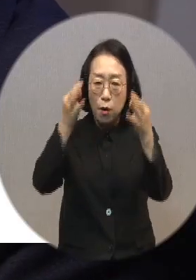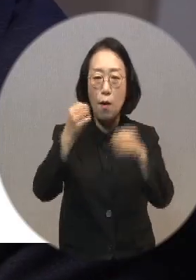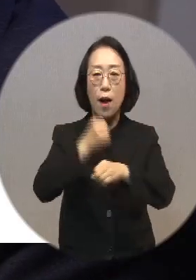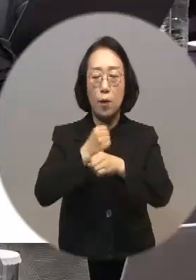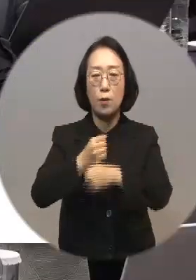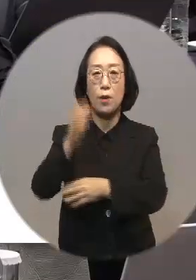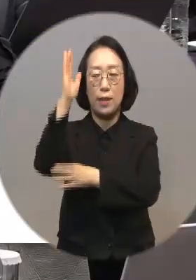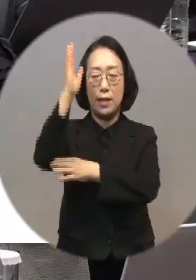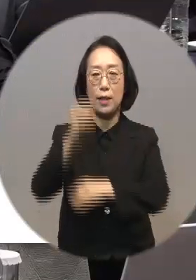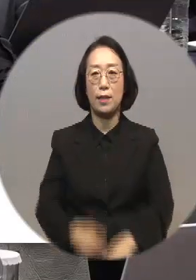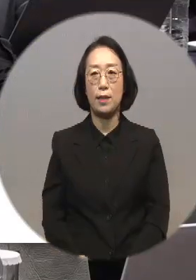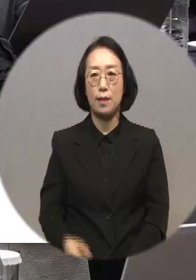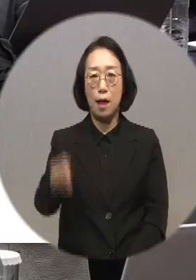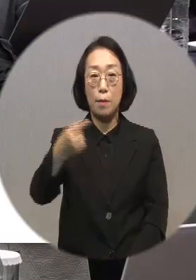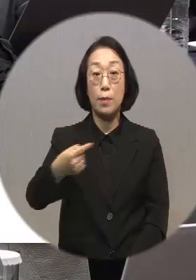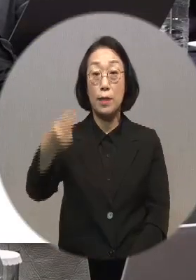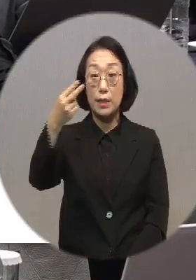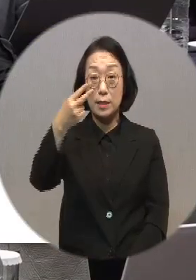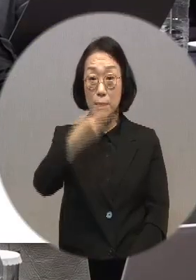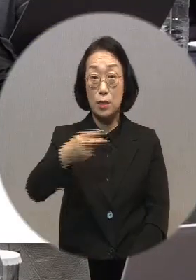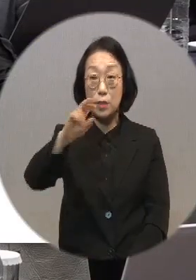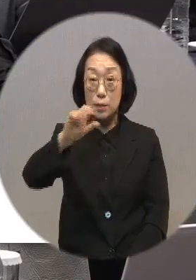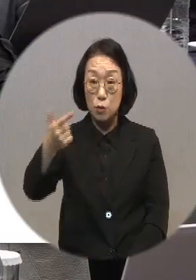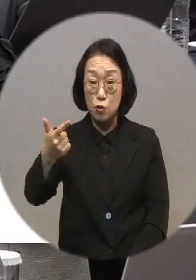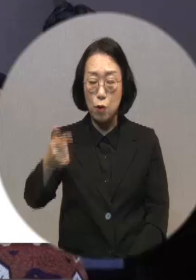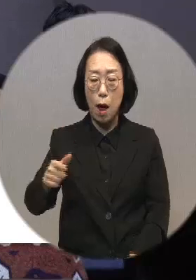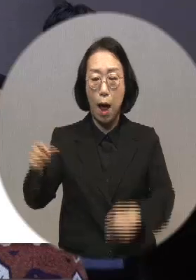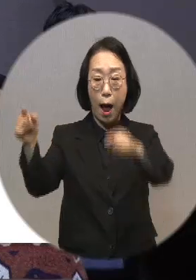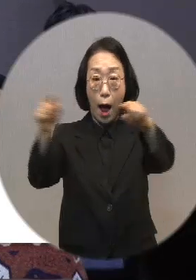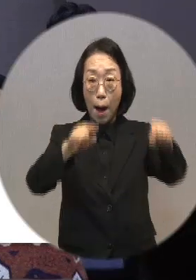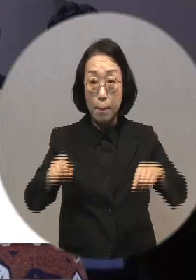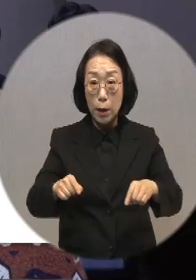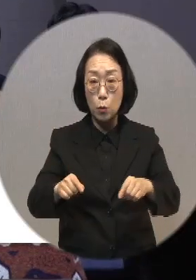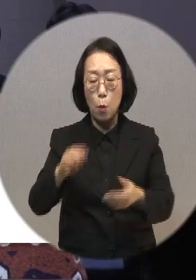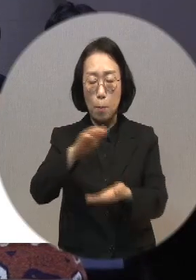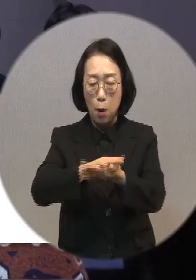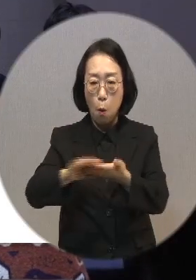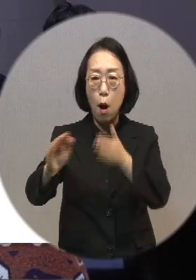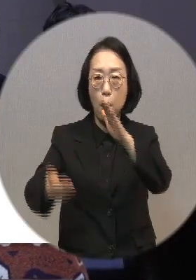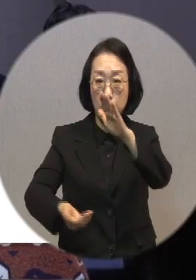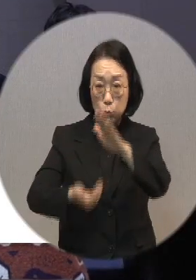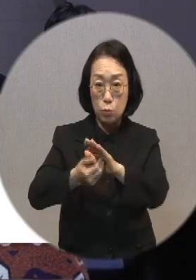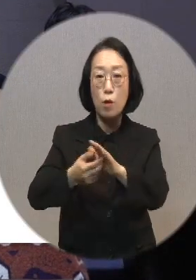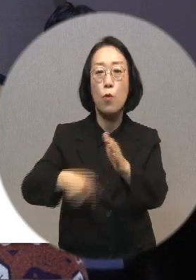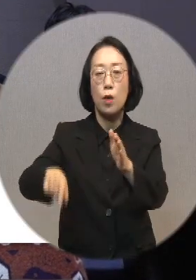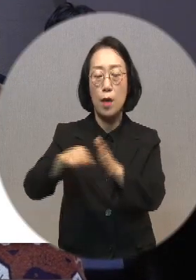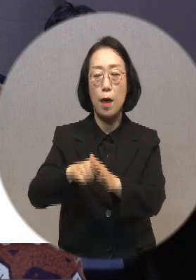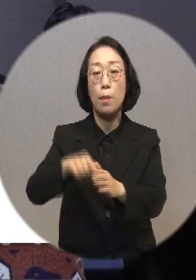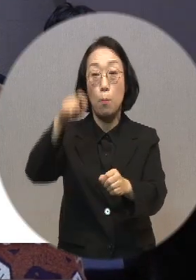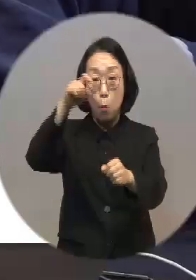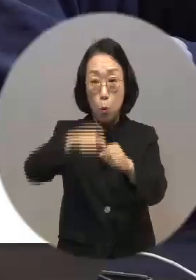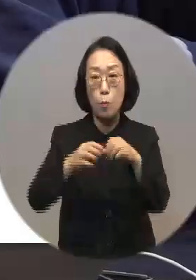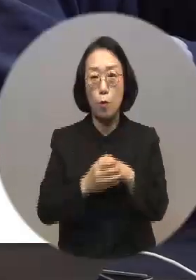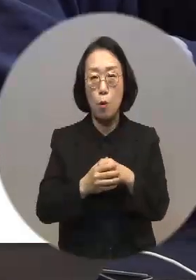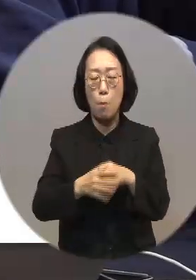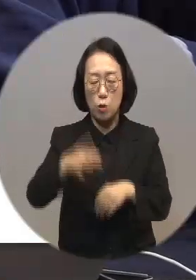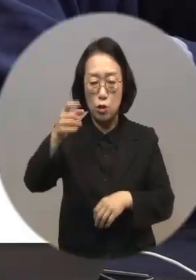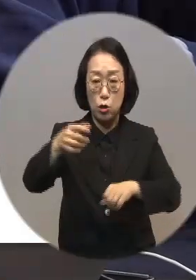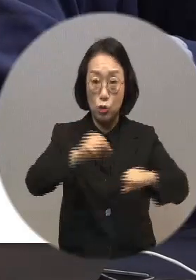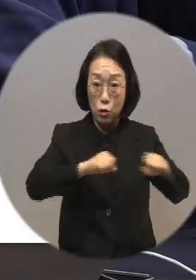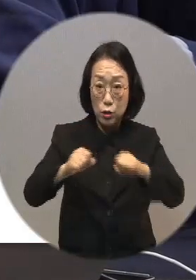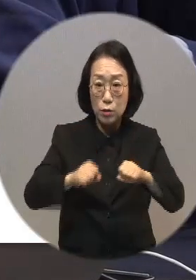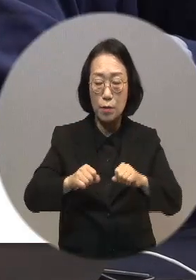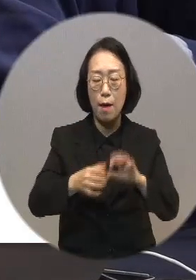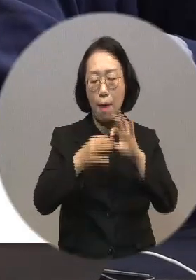강조했습니다. 이어 2026년을 한반도 평화공존의 원년으로 만들기 위해 적극적이고 선제적인 평화